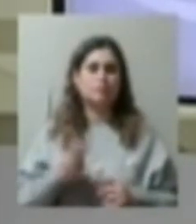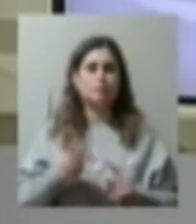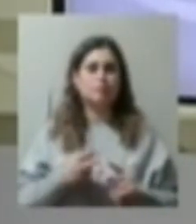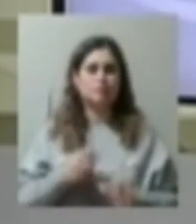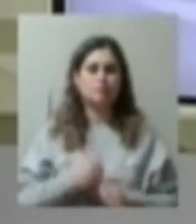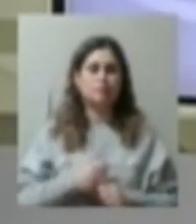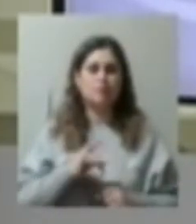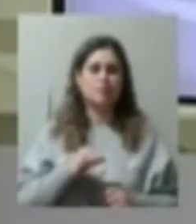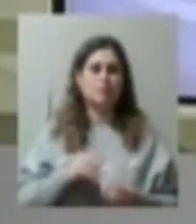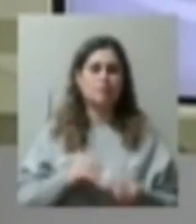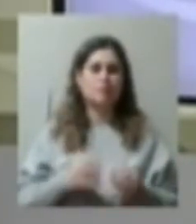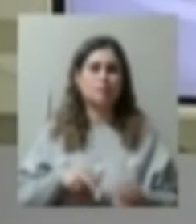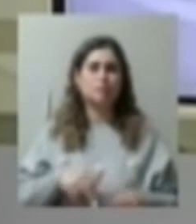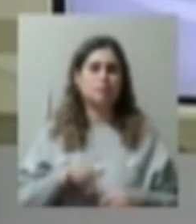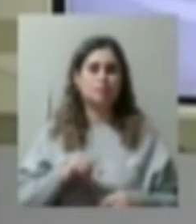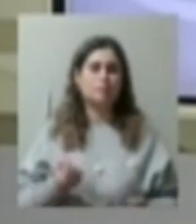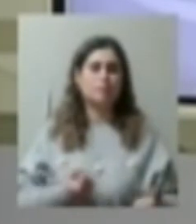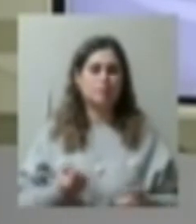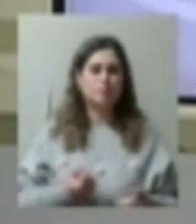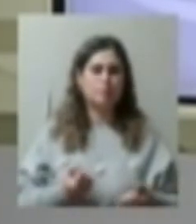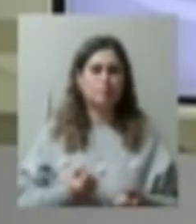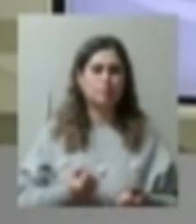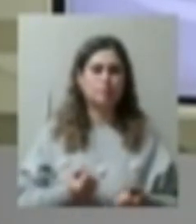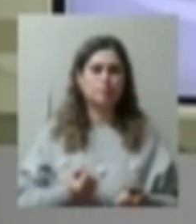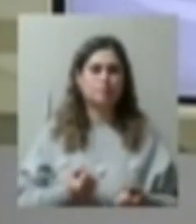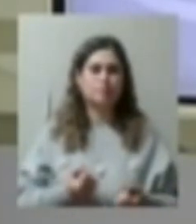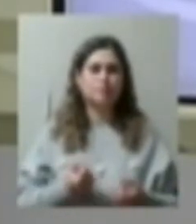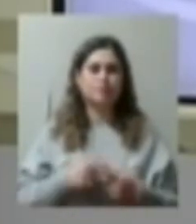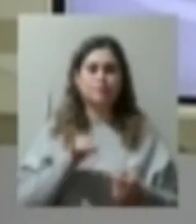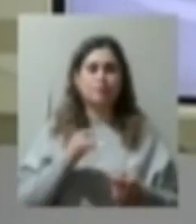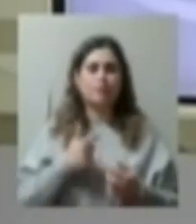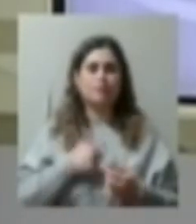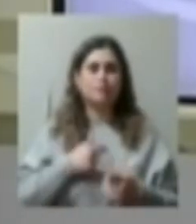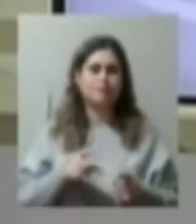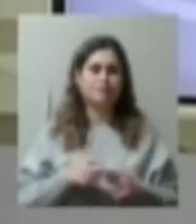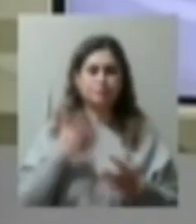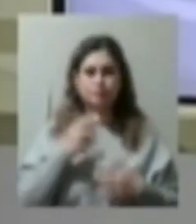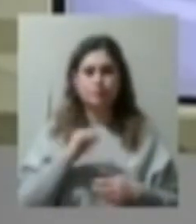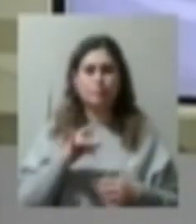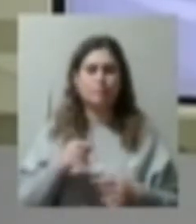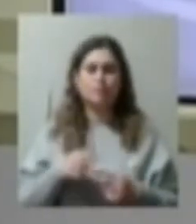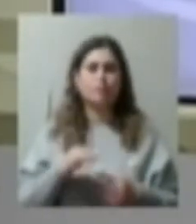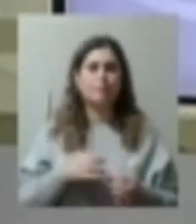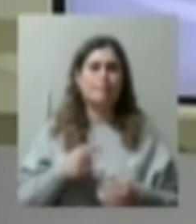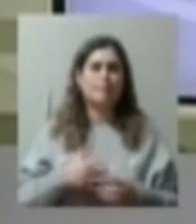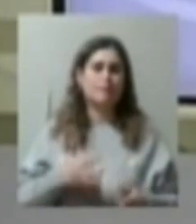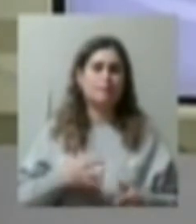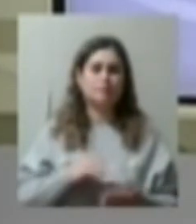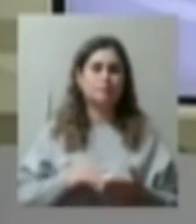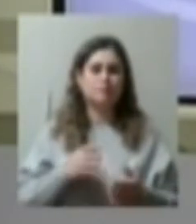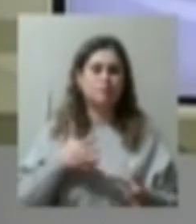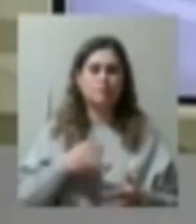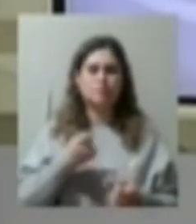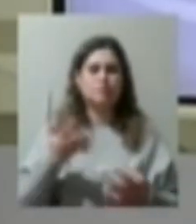реальні проблеми пішоходам і водіям. І позначати себе також в темну пору доби, щоб велосипед був оснащений